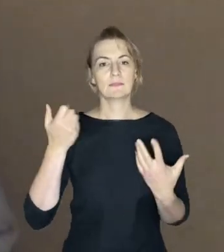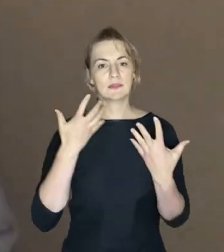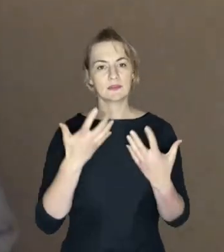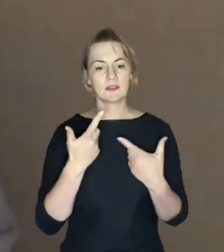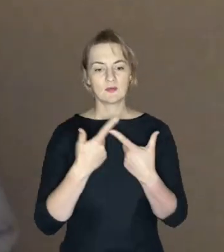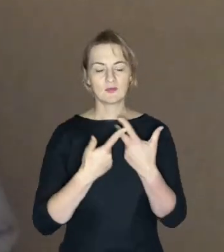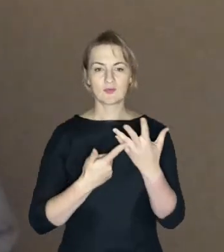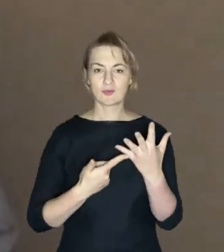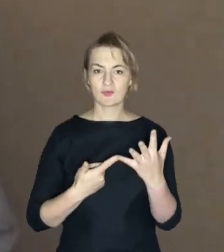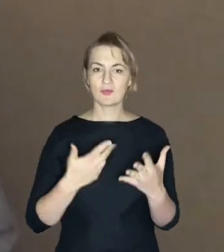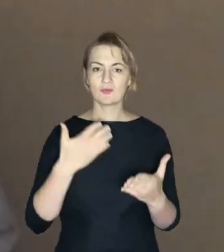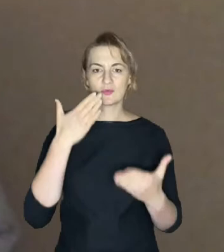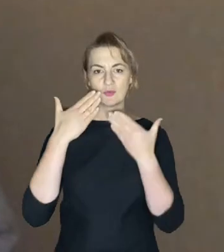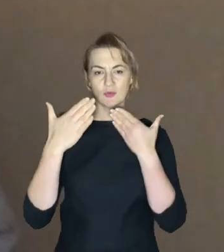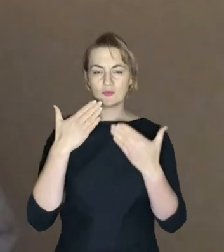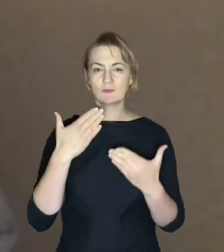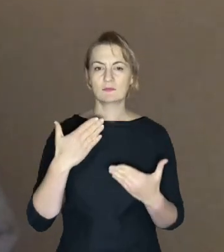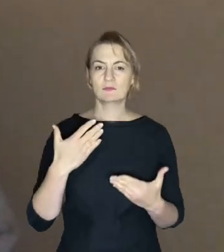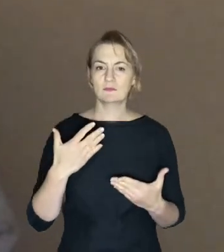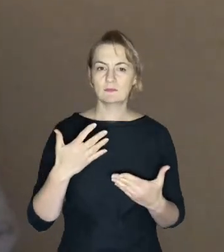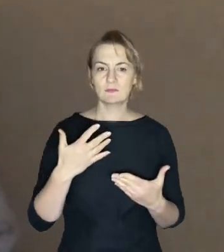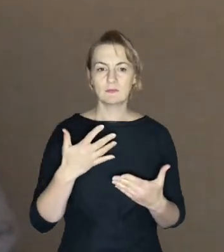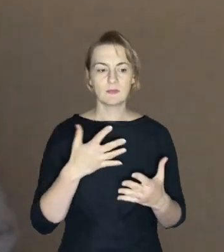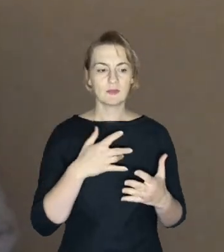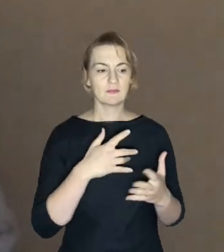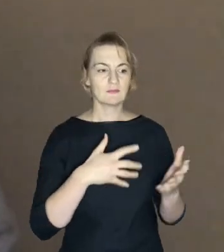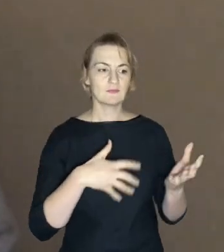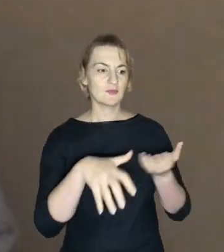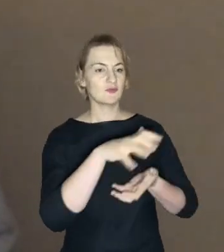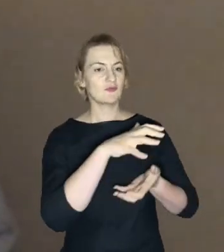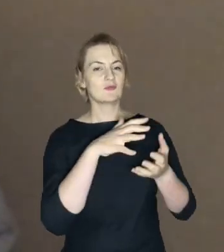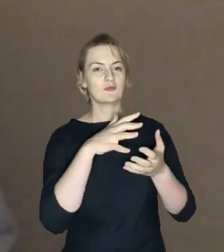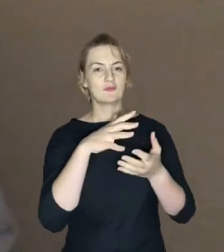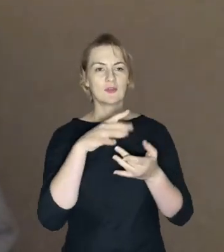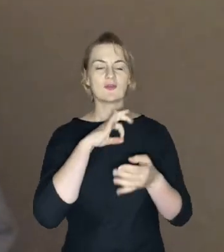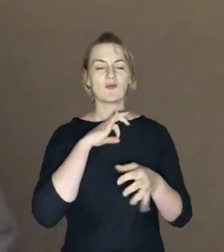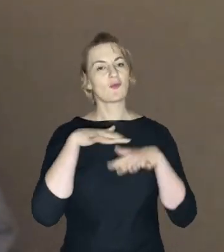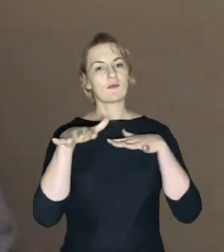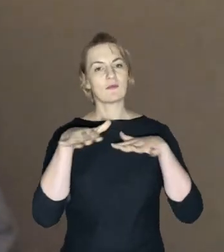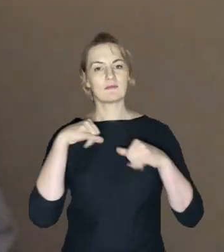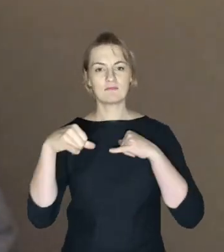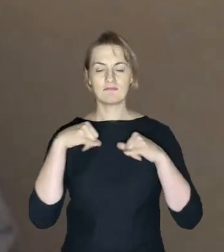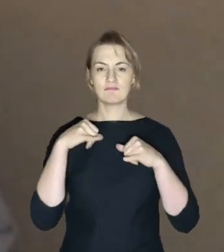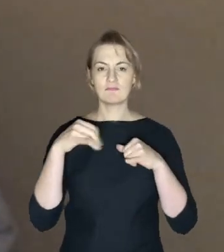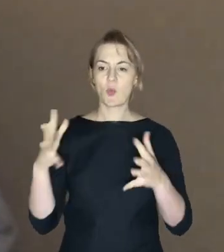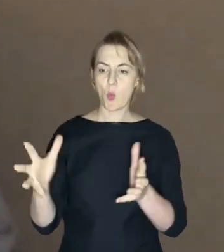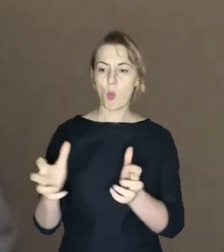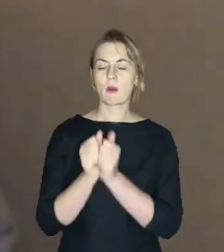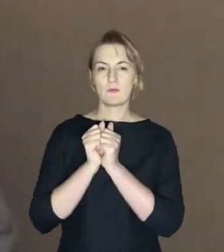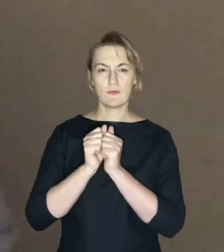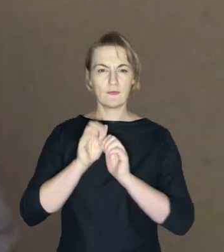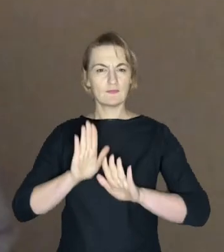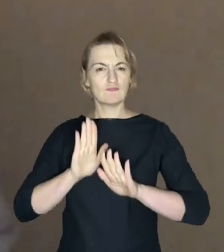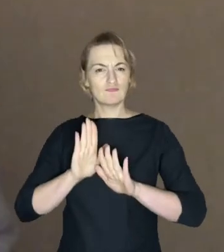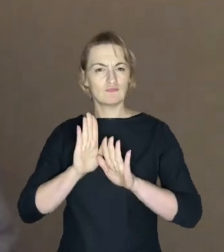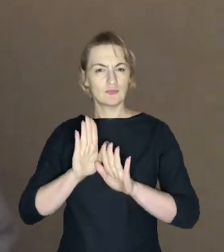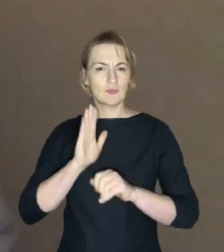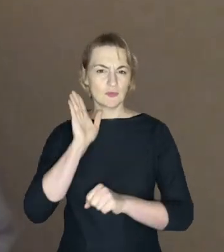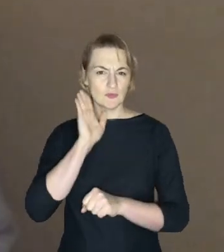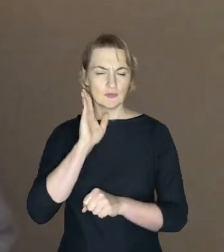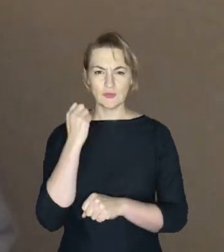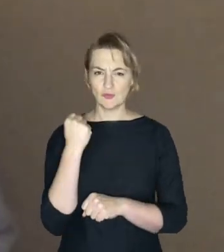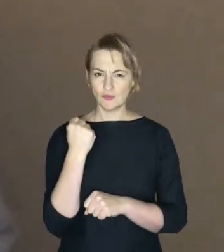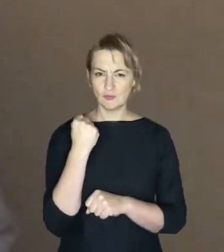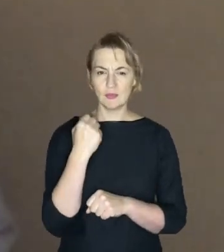to, żeby uratować swoją pozycję, swój styl życia, swoje